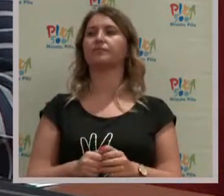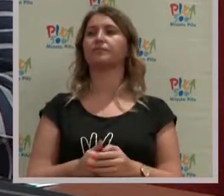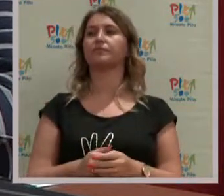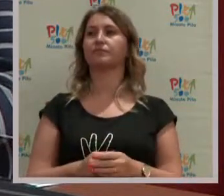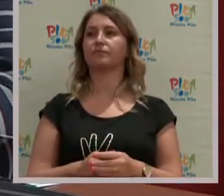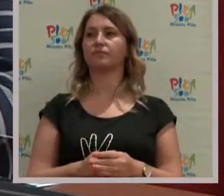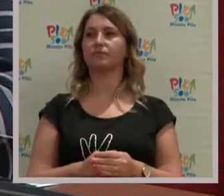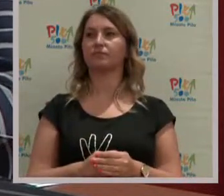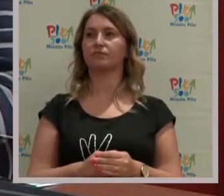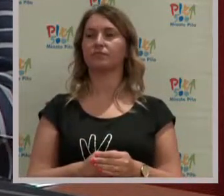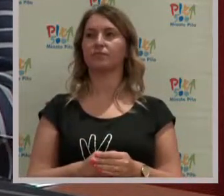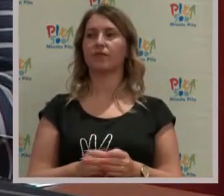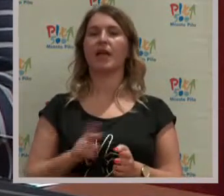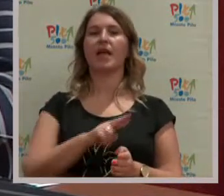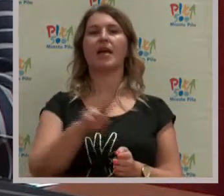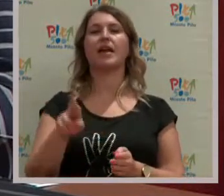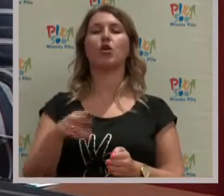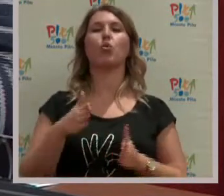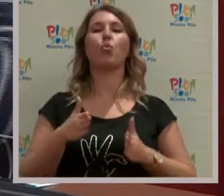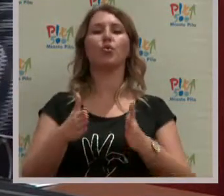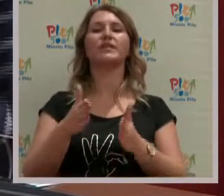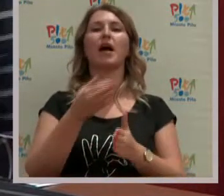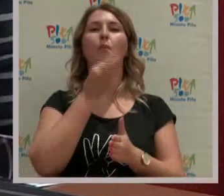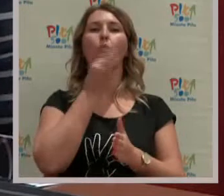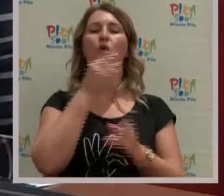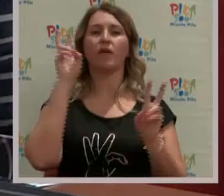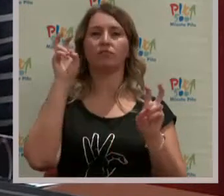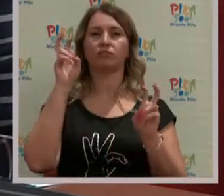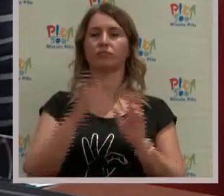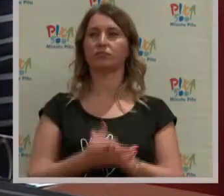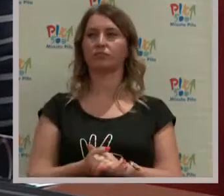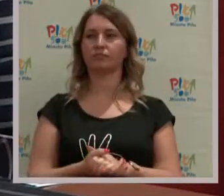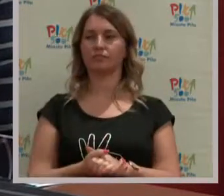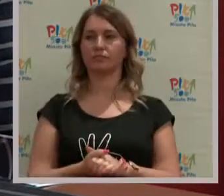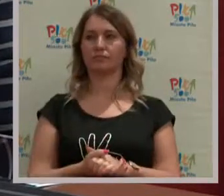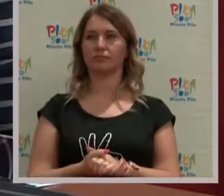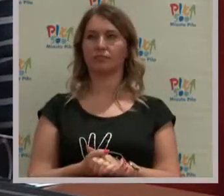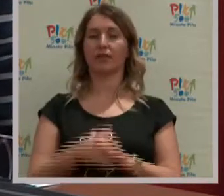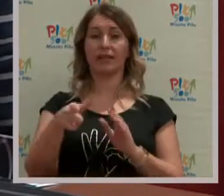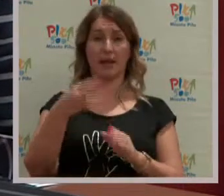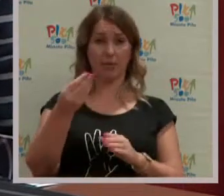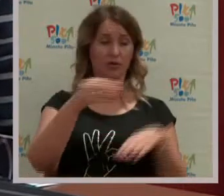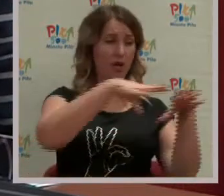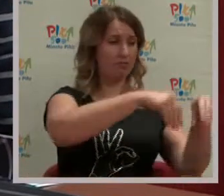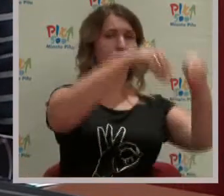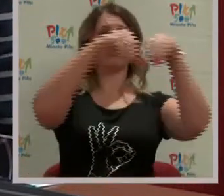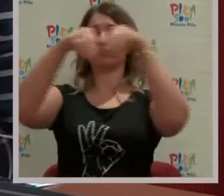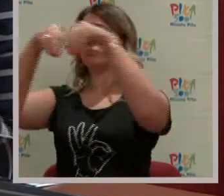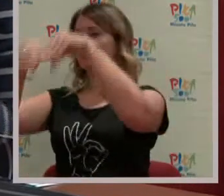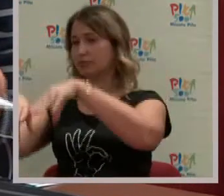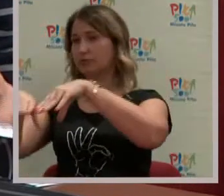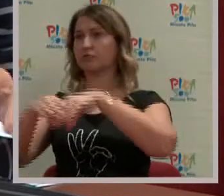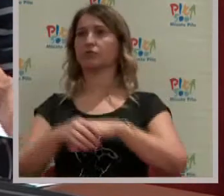poprzemysłowych czyli rejon ulicy Młodych te pieniądze przesuwamy do